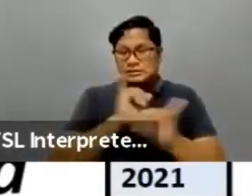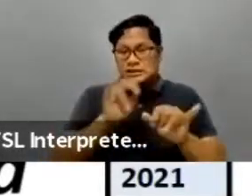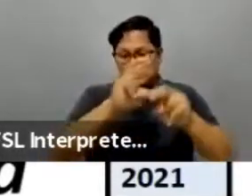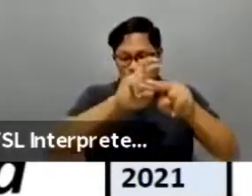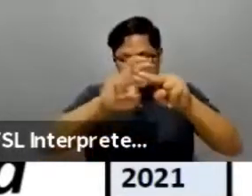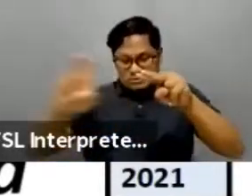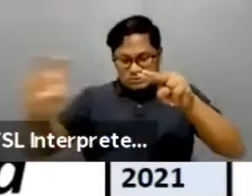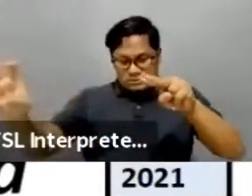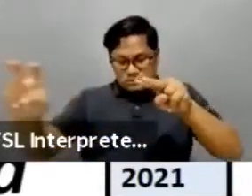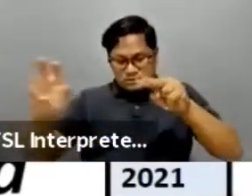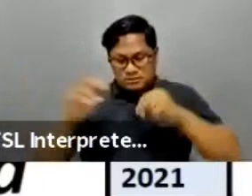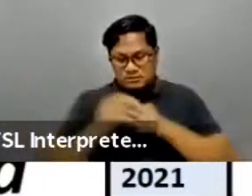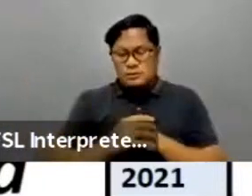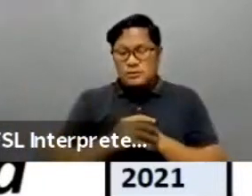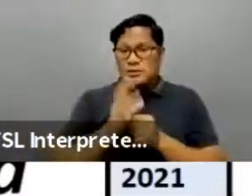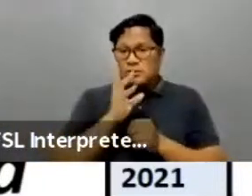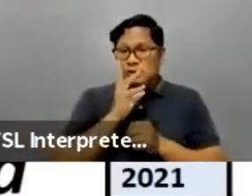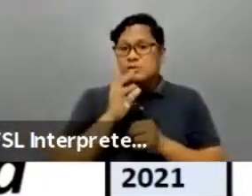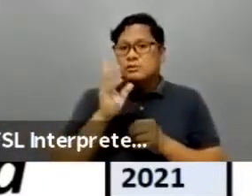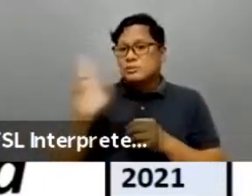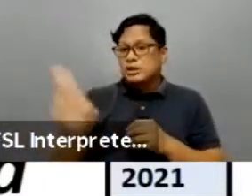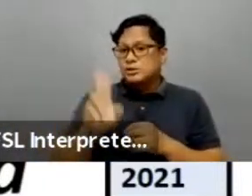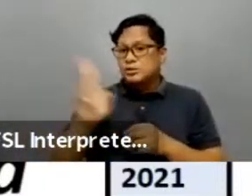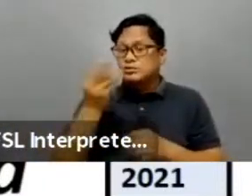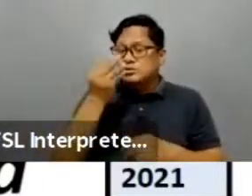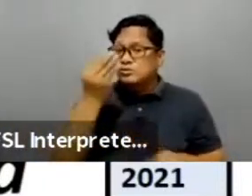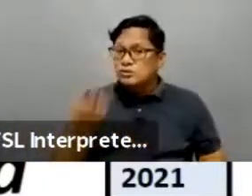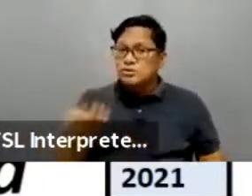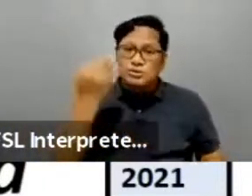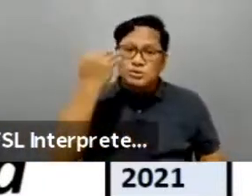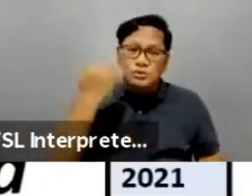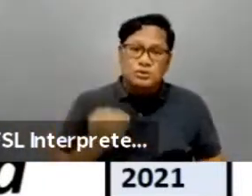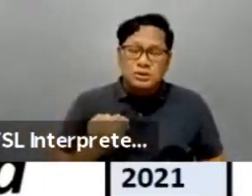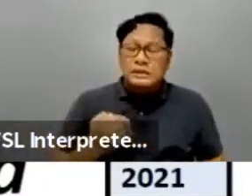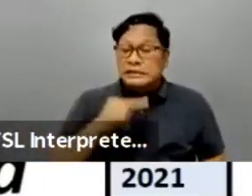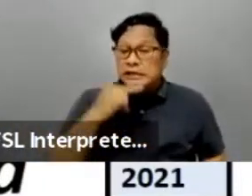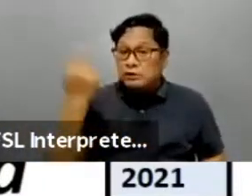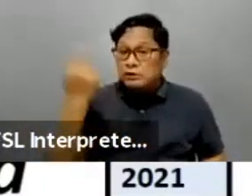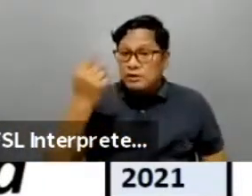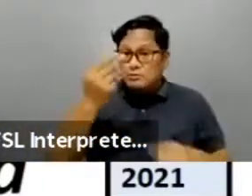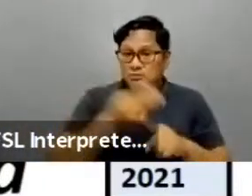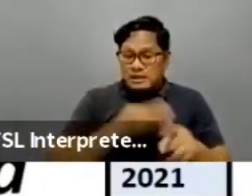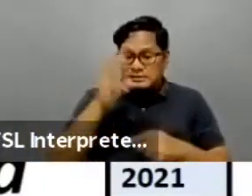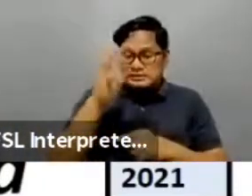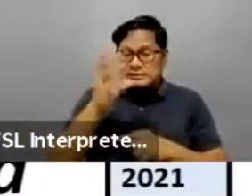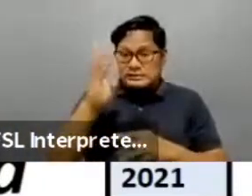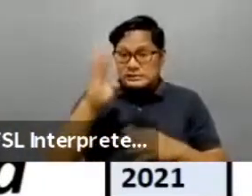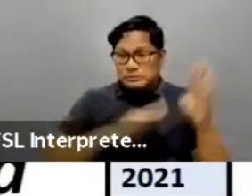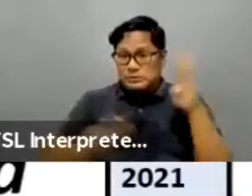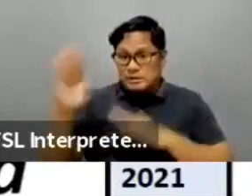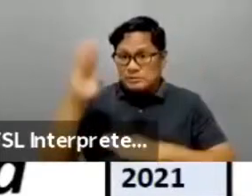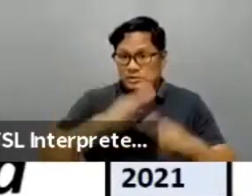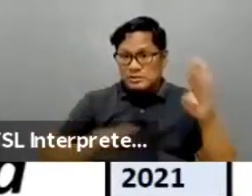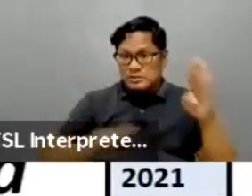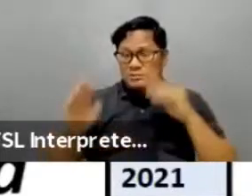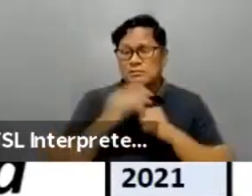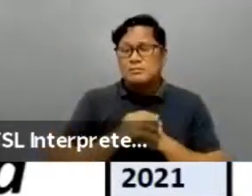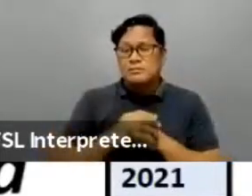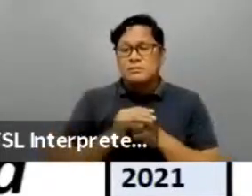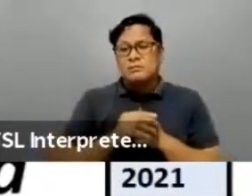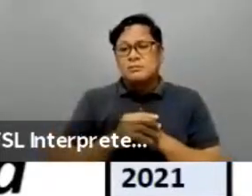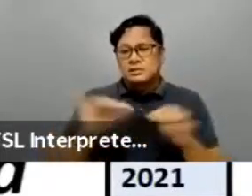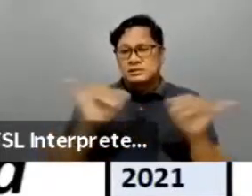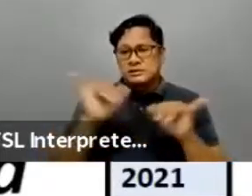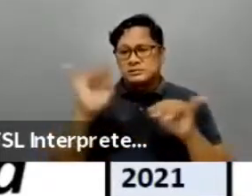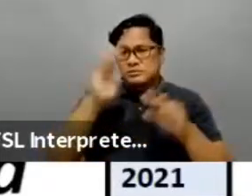na tumatakbo. Hindi lamang noong March 16 naging problema ito. Ang problema